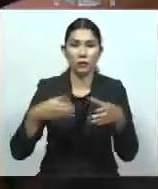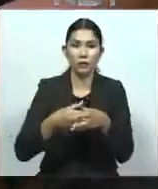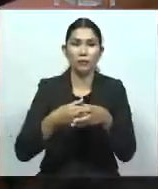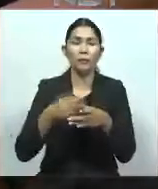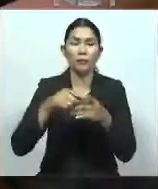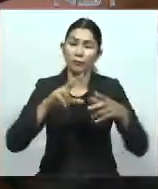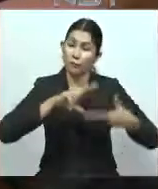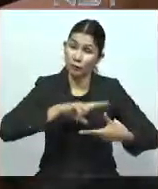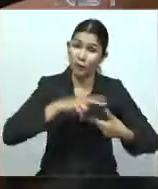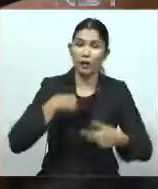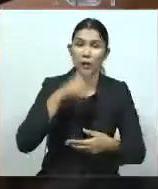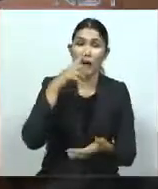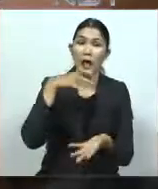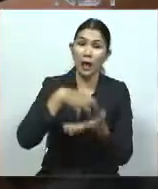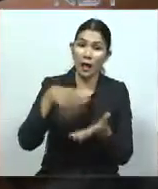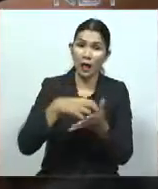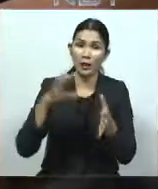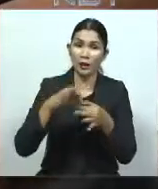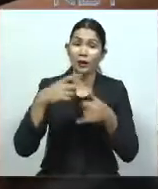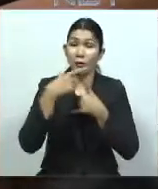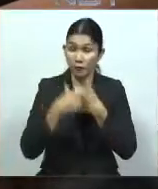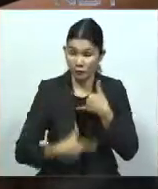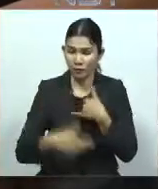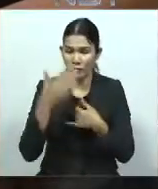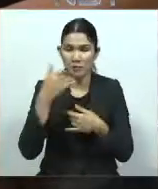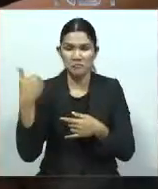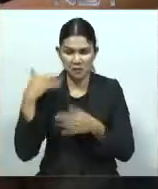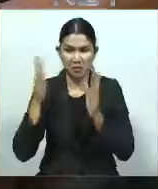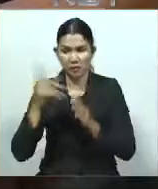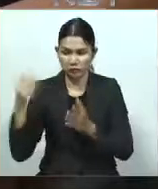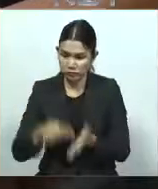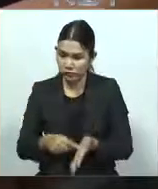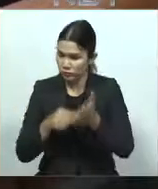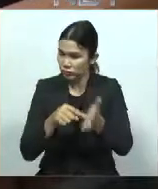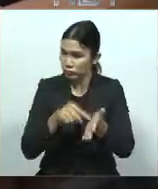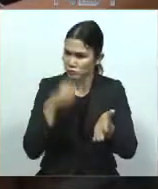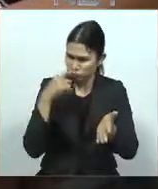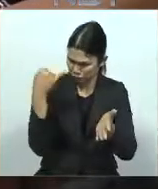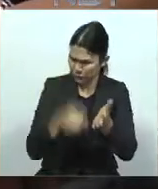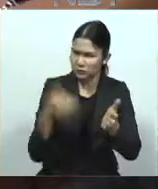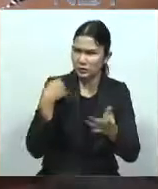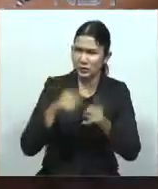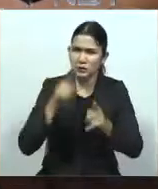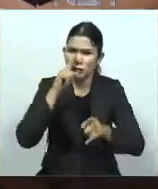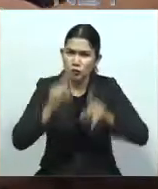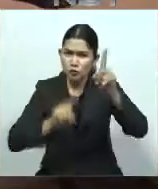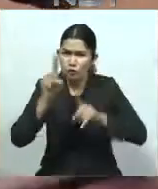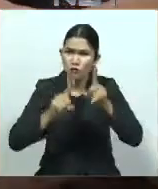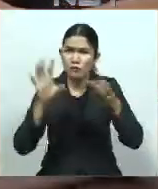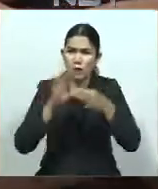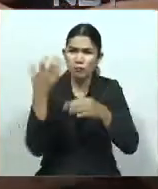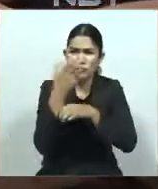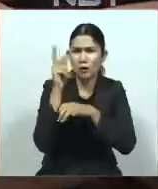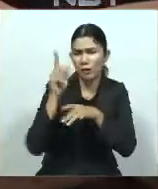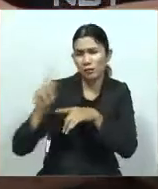ก็ได้ตอบคำถามเรื่องคุณสมบัติหลังถูกยื่นให้ตรวจสอบการถือครองหุ้นกิจการสื่อมวลชนโดยย้ำว่า